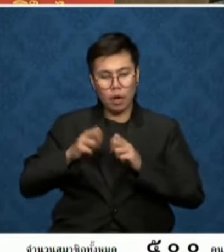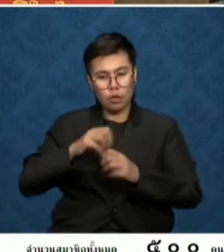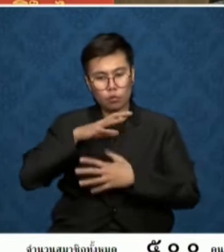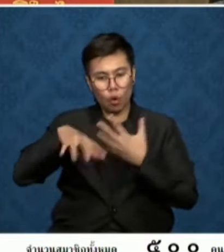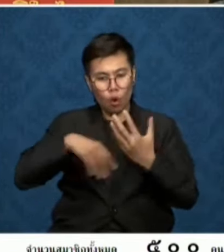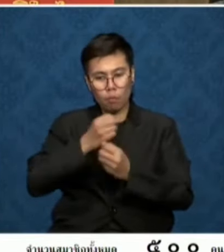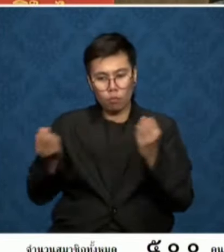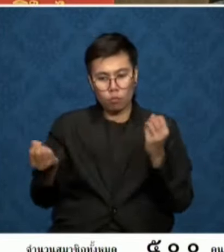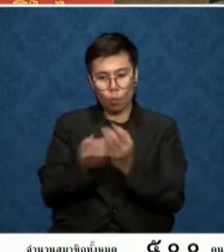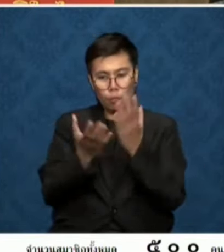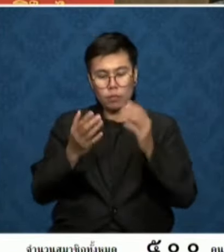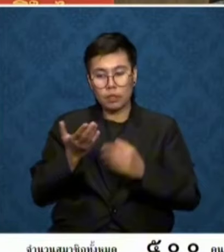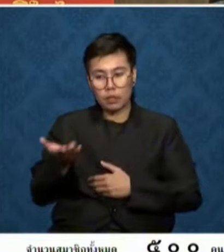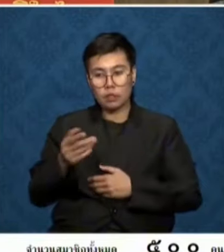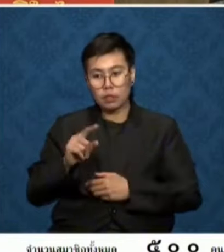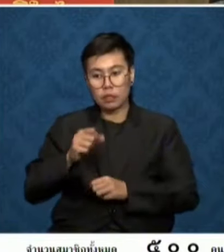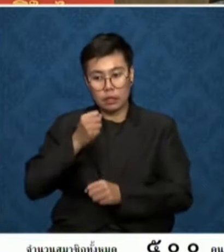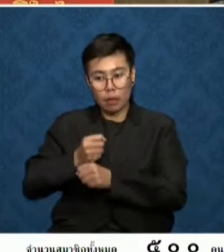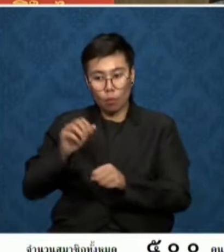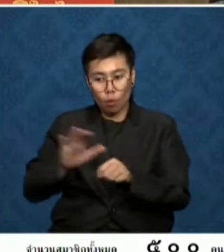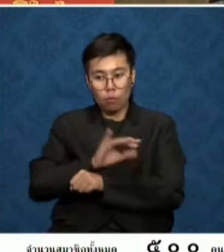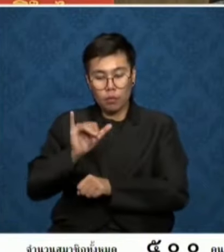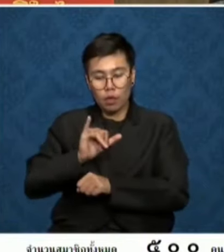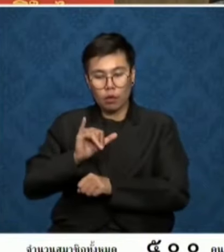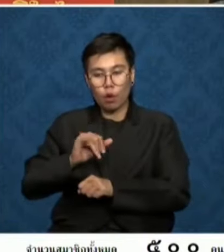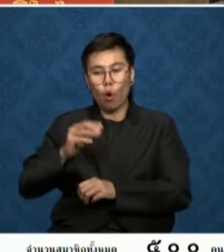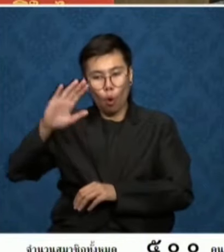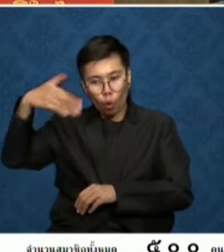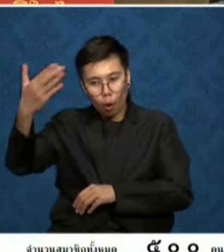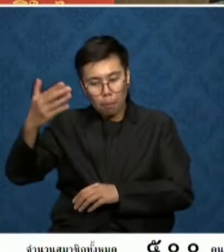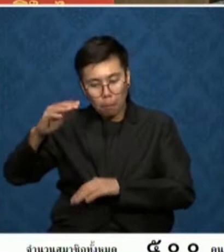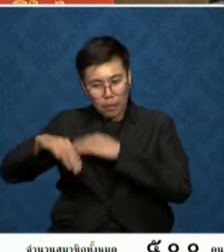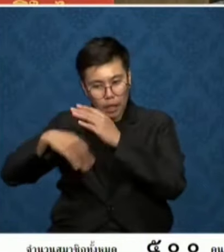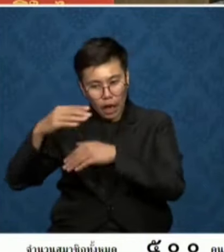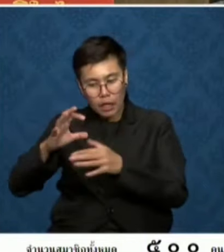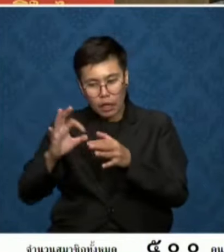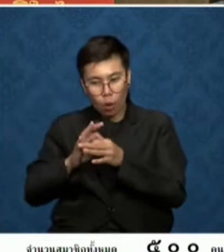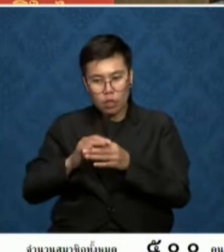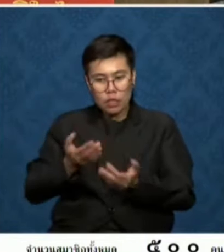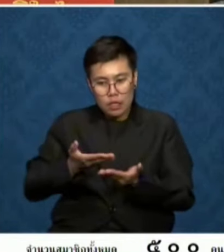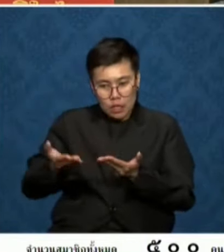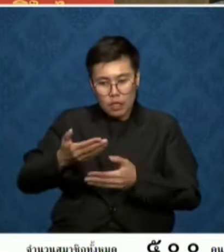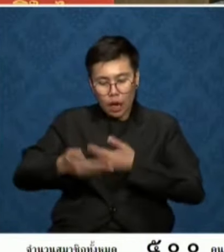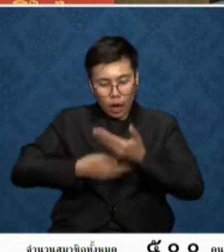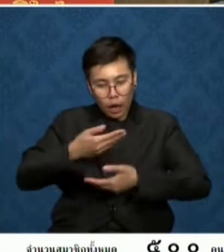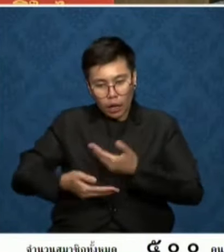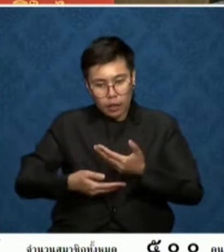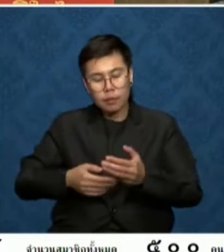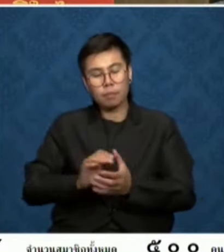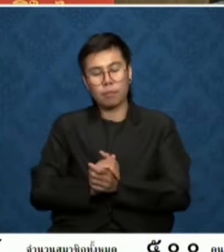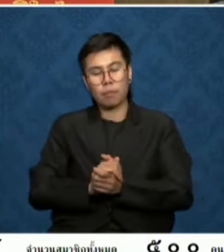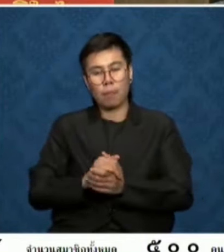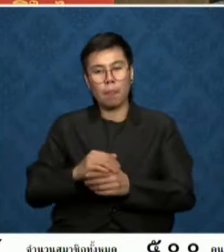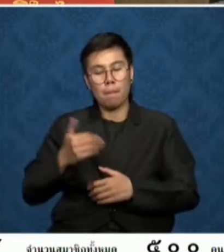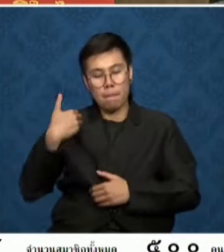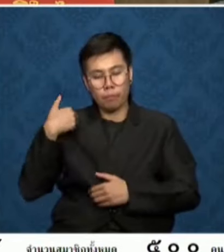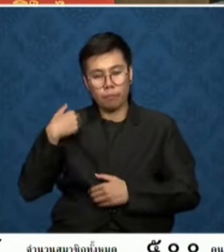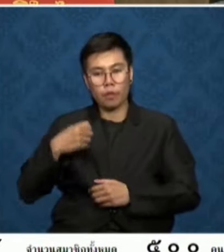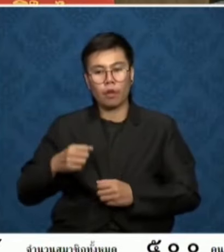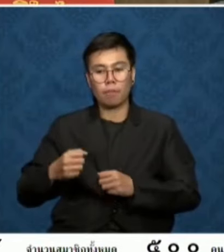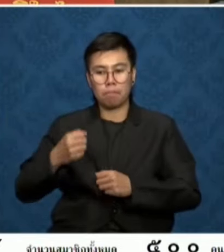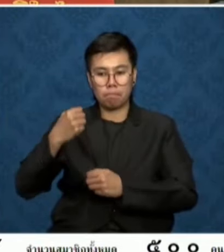ได้ทำครบแล้วหรือยังก่อนที่จะพัฒนาเรื่องซื้อขายเนี่ยค่ะครบในมุมที่ว่าเมื่อเราต้องการใช้พลังงานชีวมวลเนี่ย